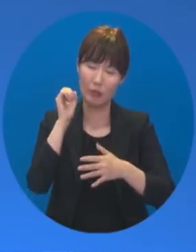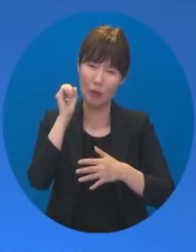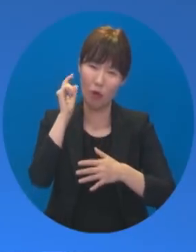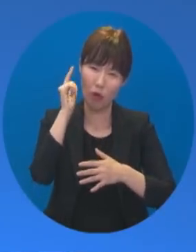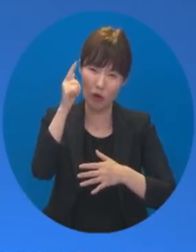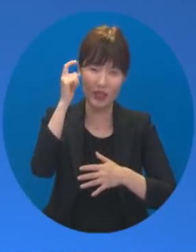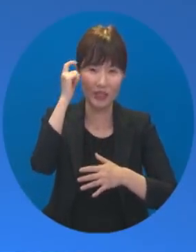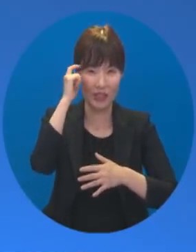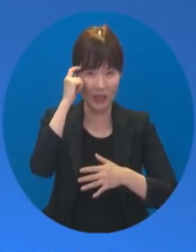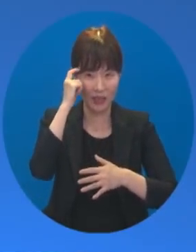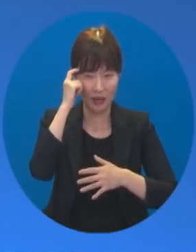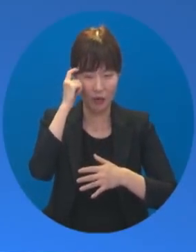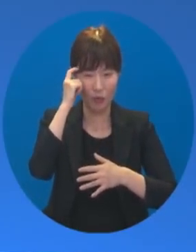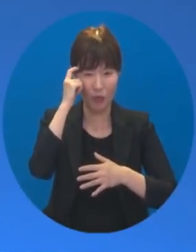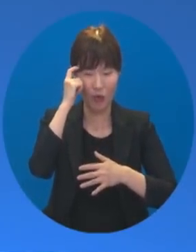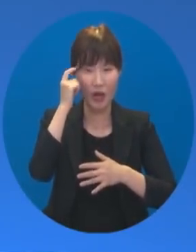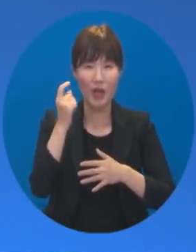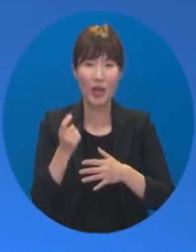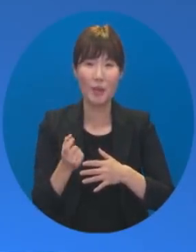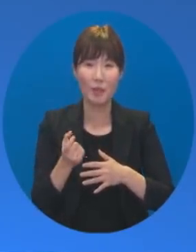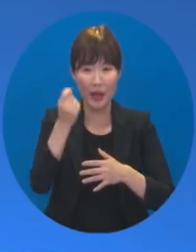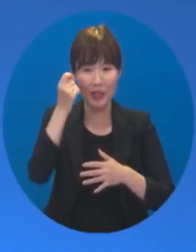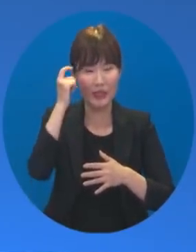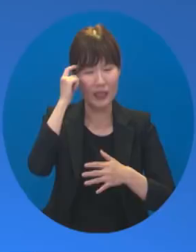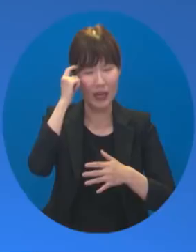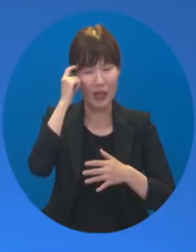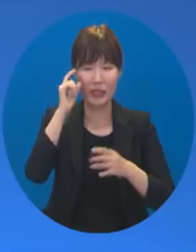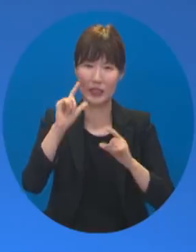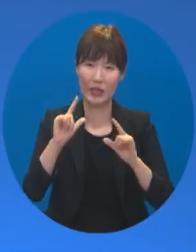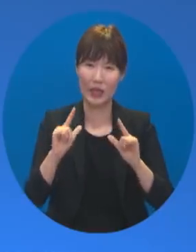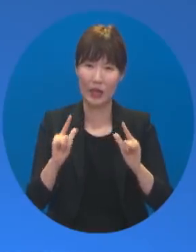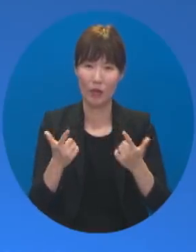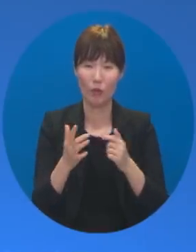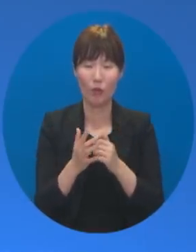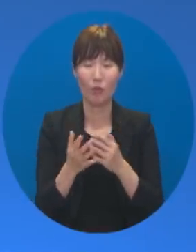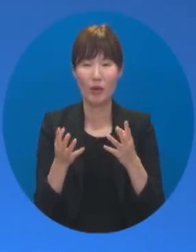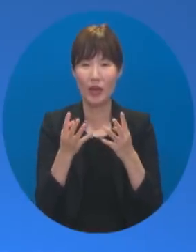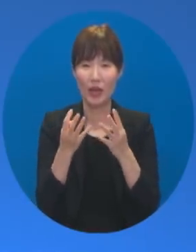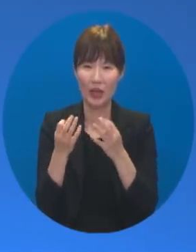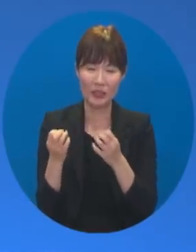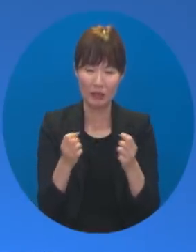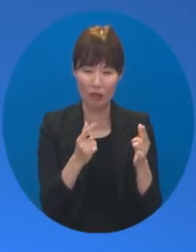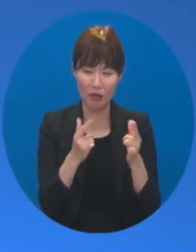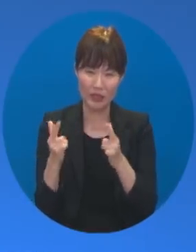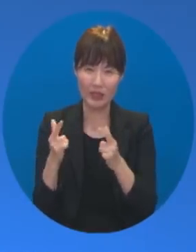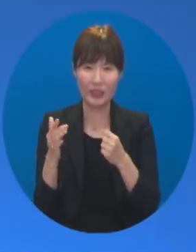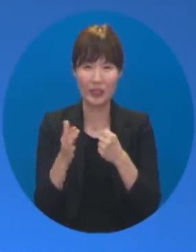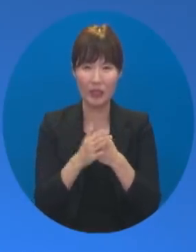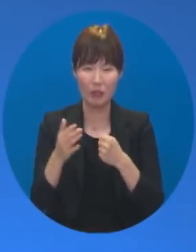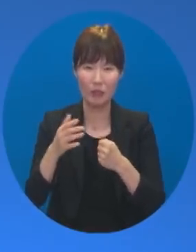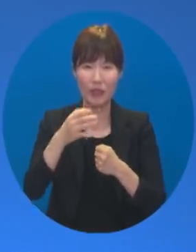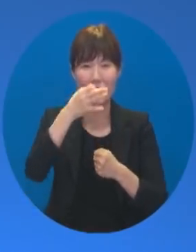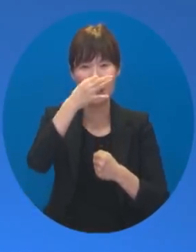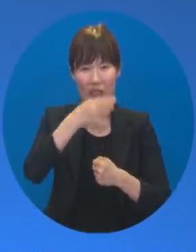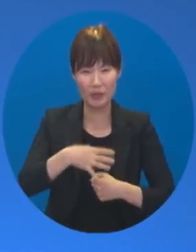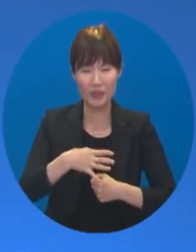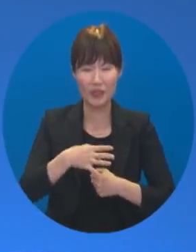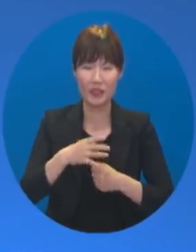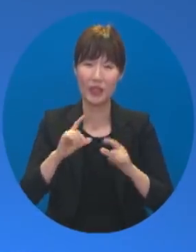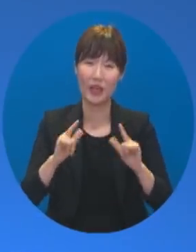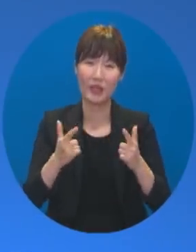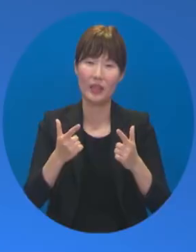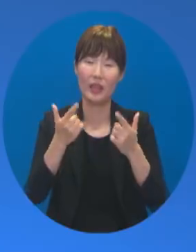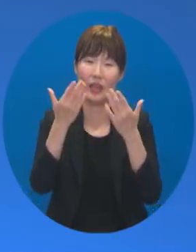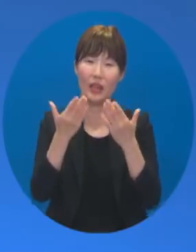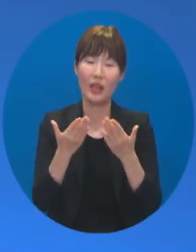앞서가지 않고 또 너무 많은 것들 때문에 힘겨워하지 않게 하시고 매